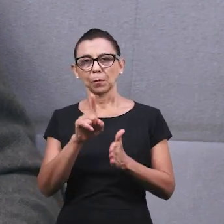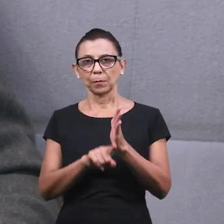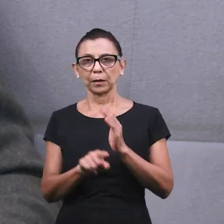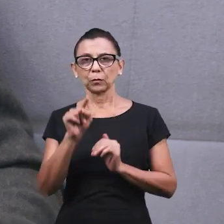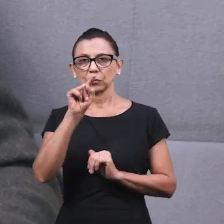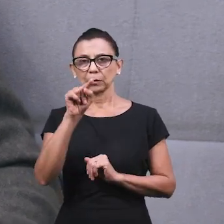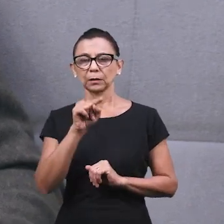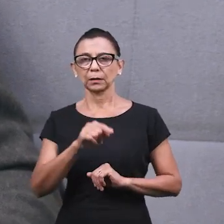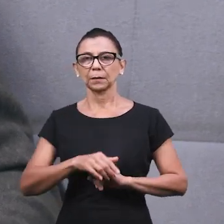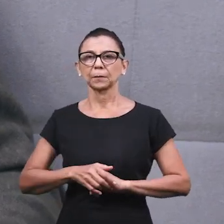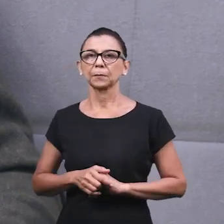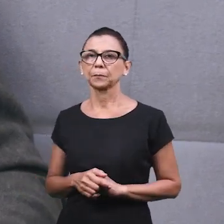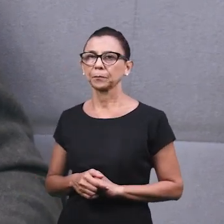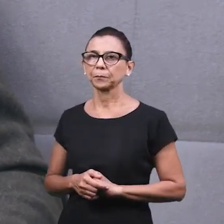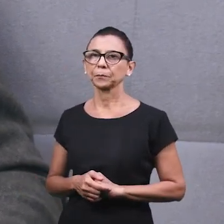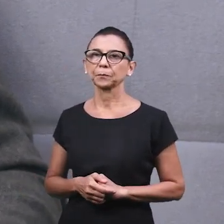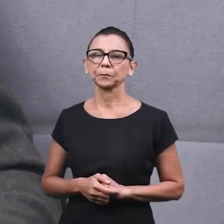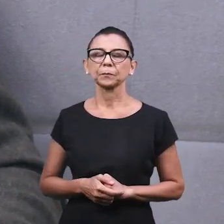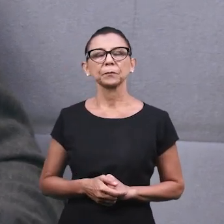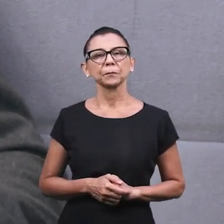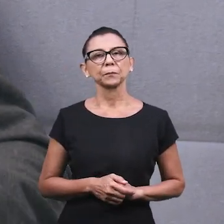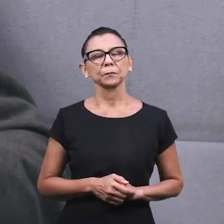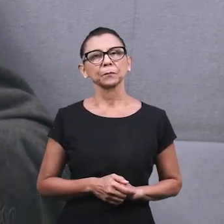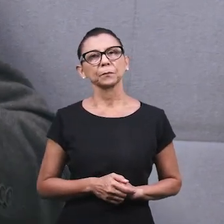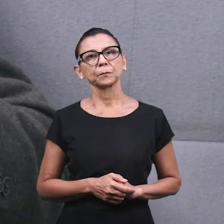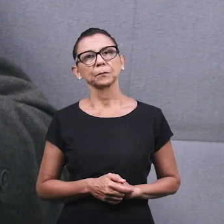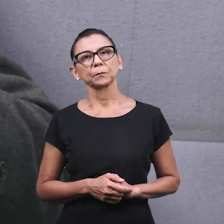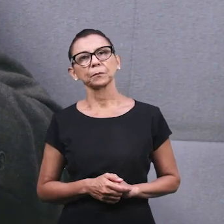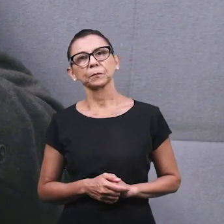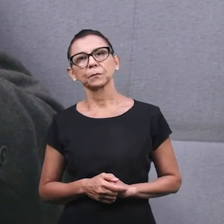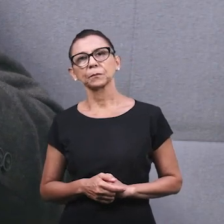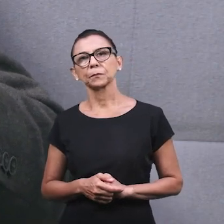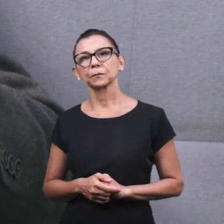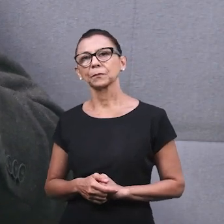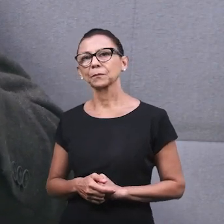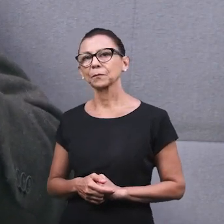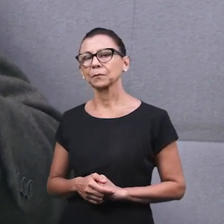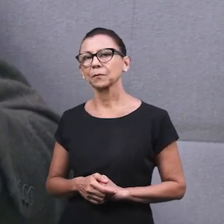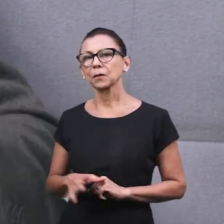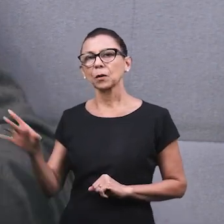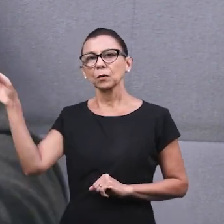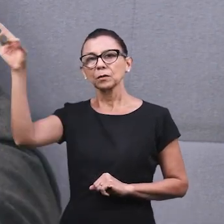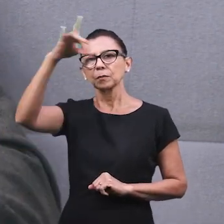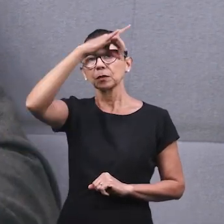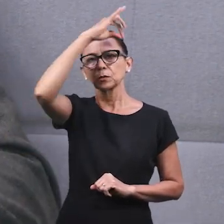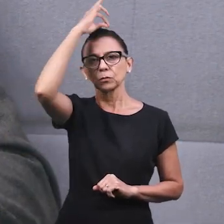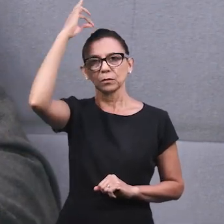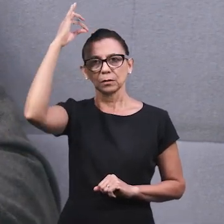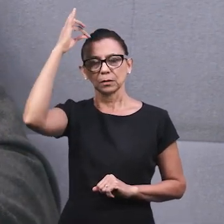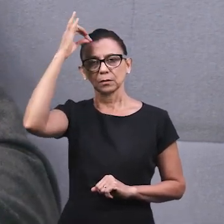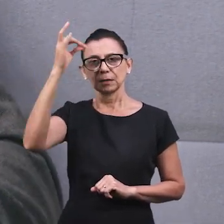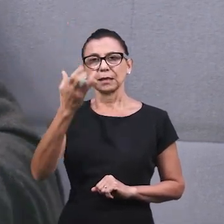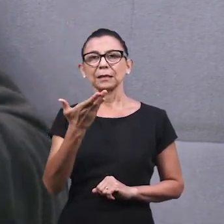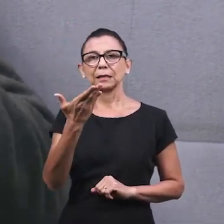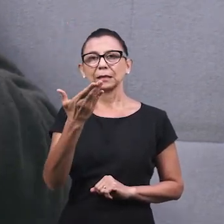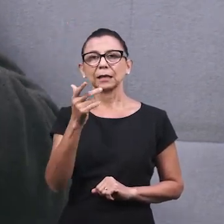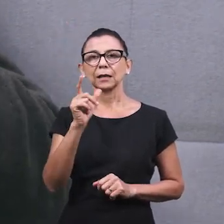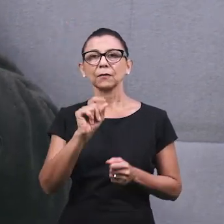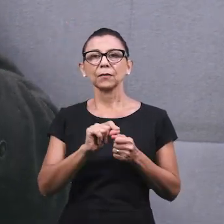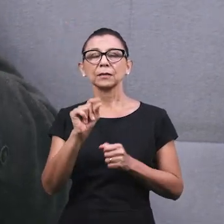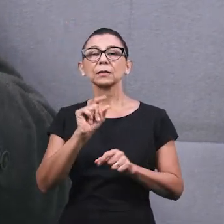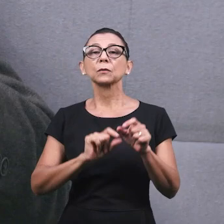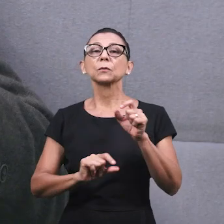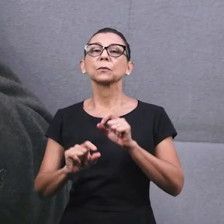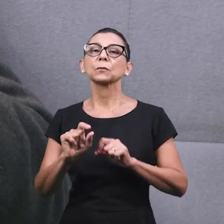Donc, je vais commencer par une question. Qu'est-ce que le Saint-Esprit veut faire? Qu'est-ce